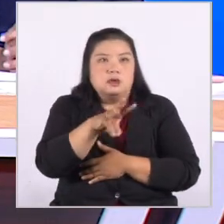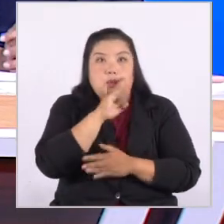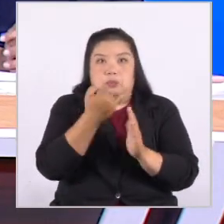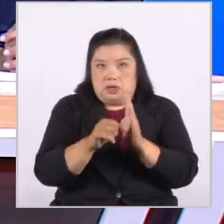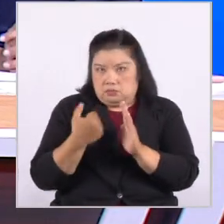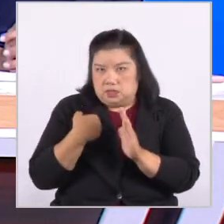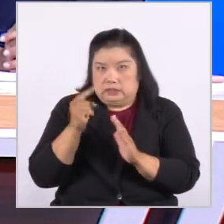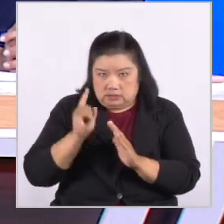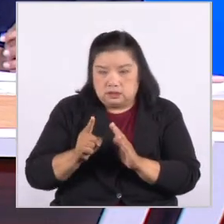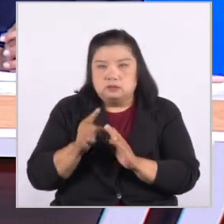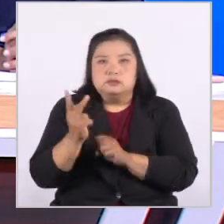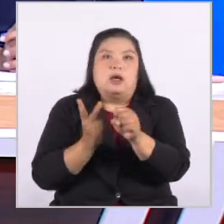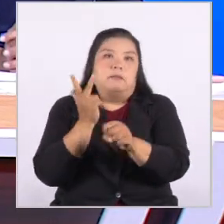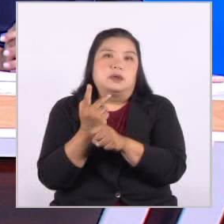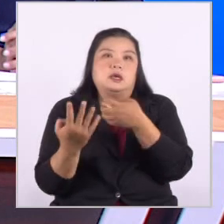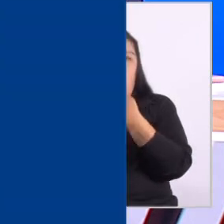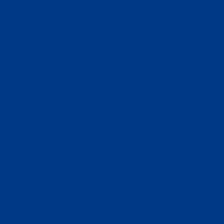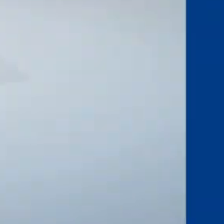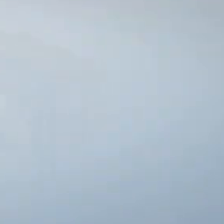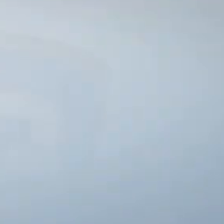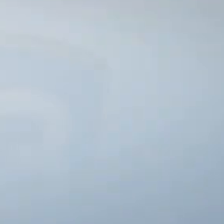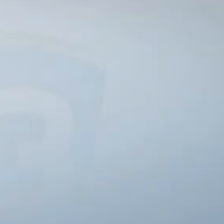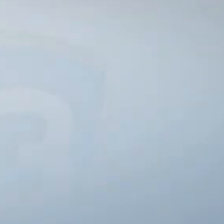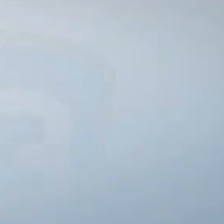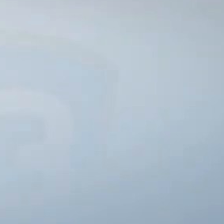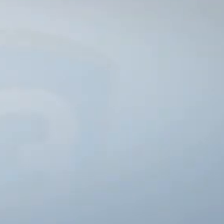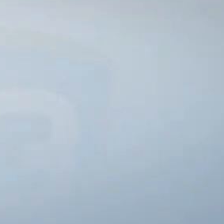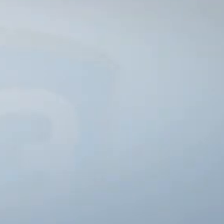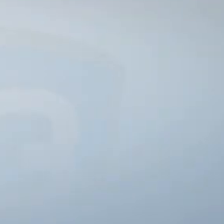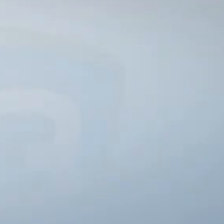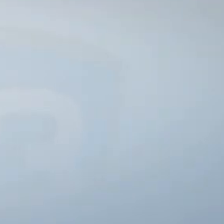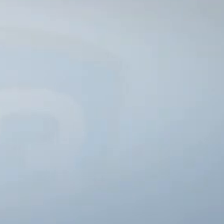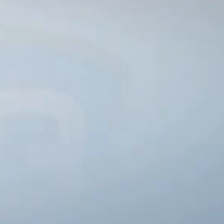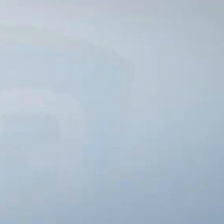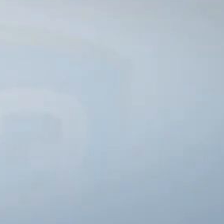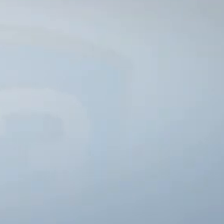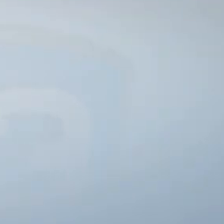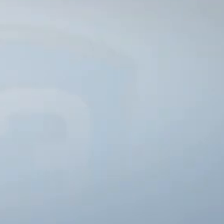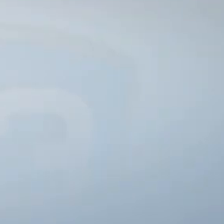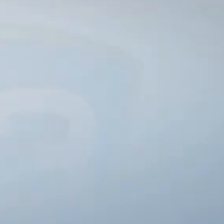ำคุกไม่เกิน3ปีด้วยนะคะดุดันไม่เกรงใจใครแบบนี้มีความผิดทางกฎหมาย